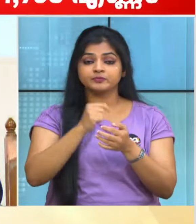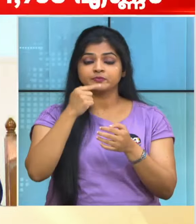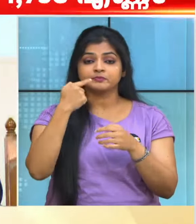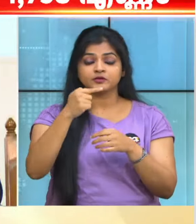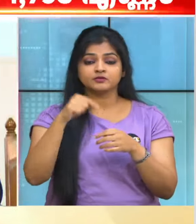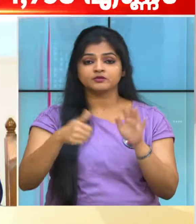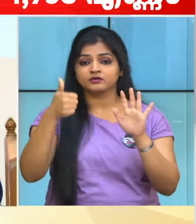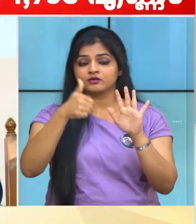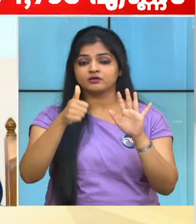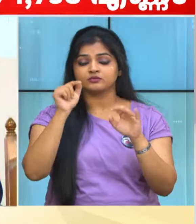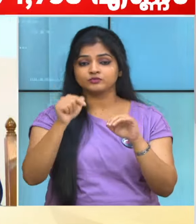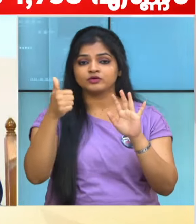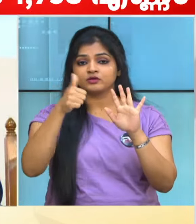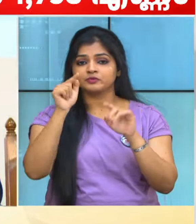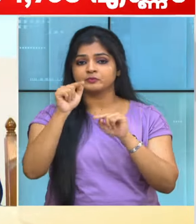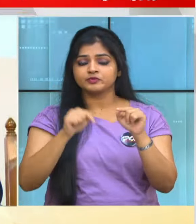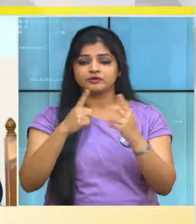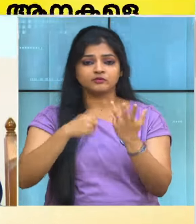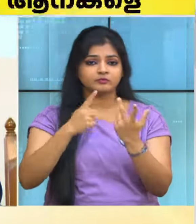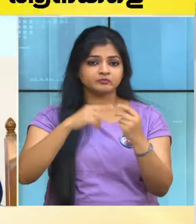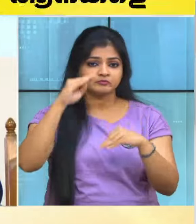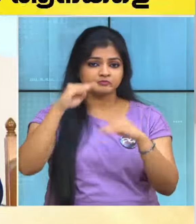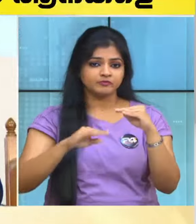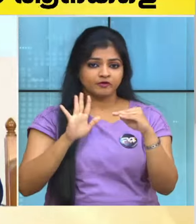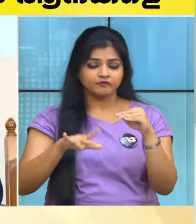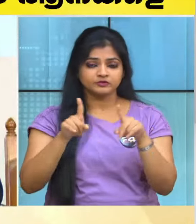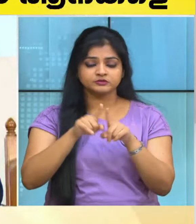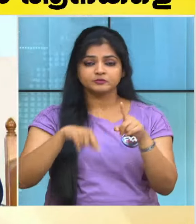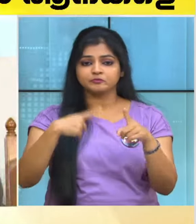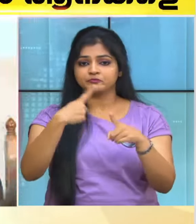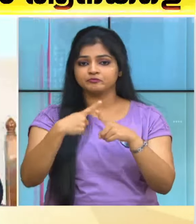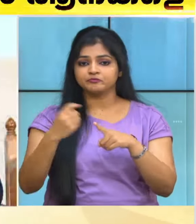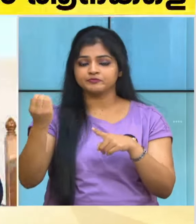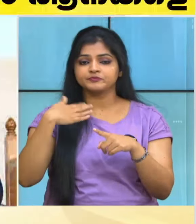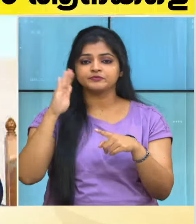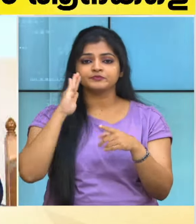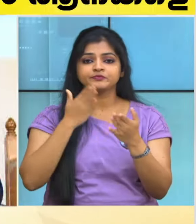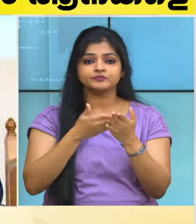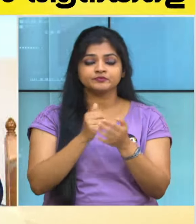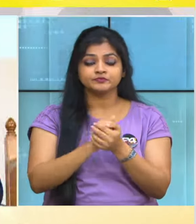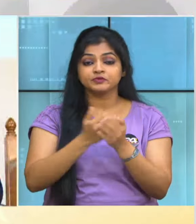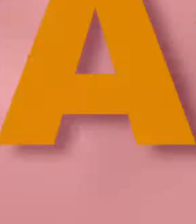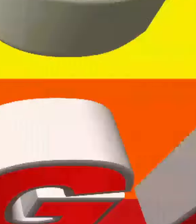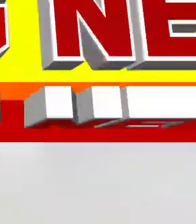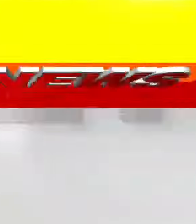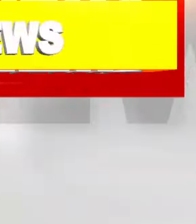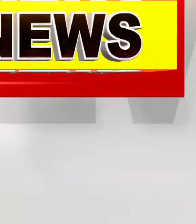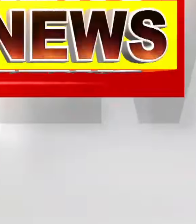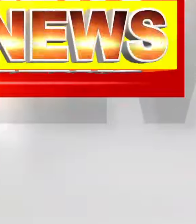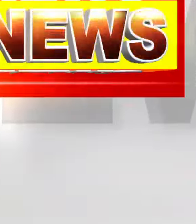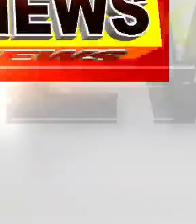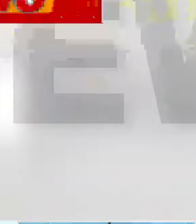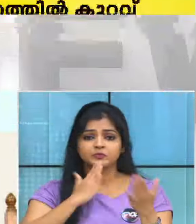661% കുറവാണ് ആനകളുടെ എണ്ണത്തിൽ ഉണ്ടായത് എന്നുള്ളതാണ് ഏറ്റവും പ്രധാനപ്പെട്ട കാര്യം മറ്റൊന്ന് ഈ കഴിഞ്ഞ വർഷം ആനകളുടെ കാരണം